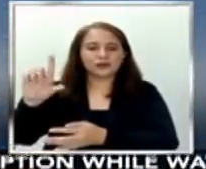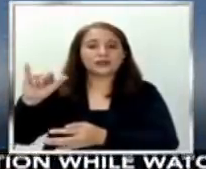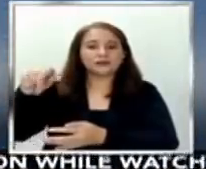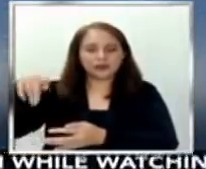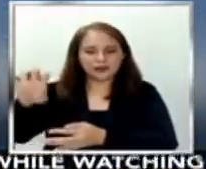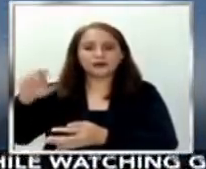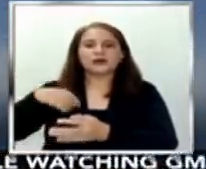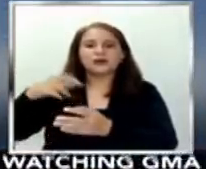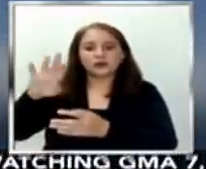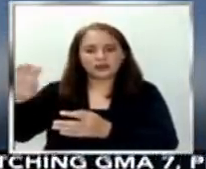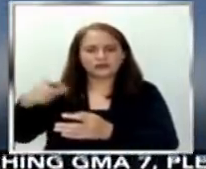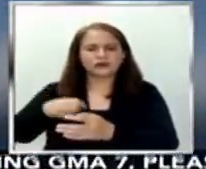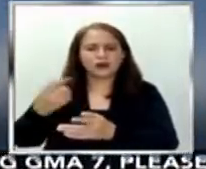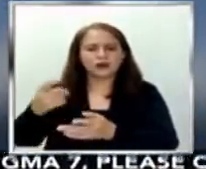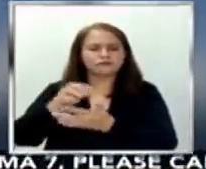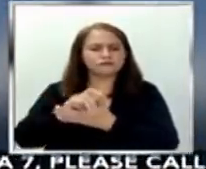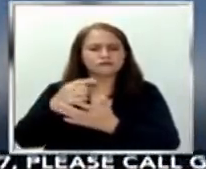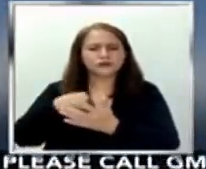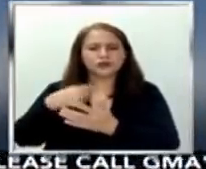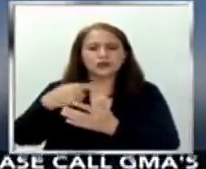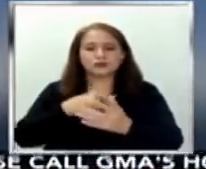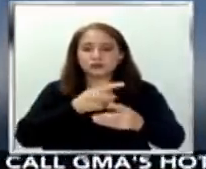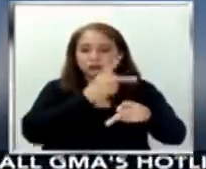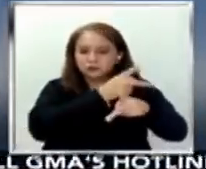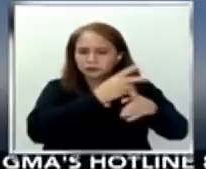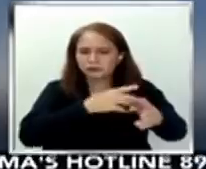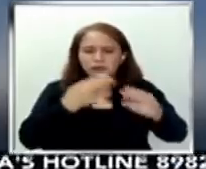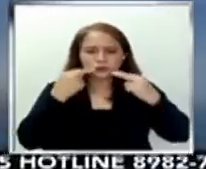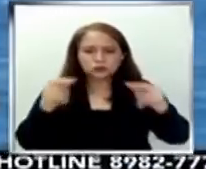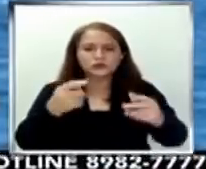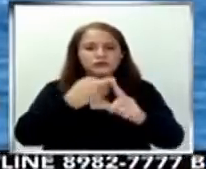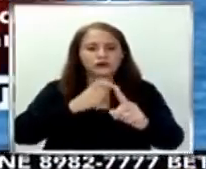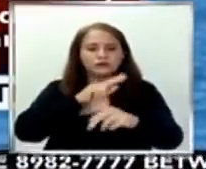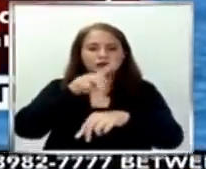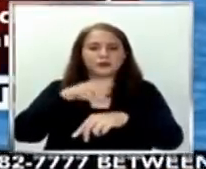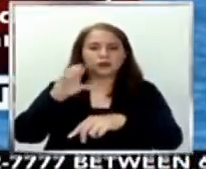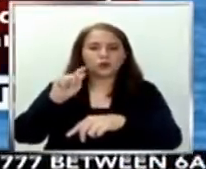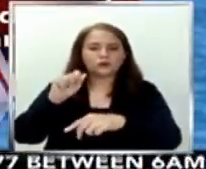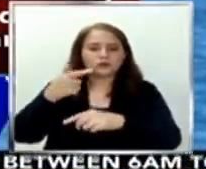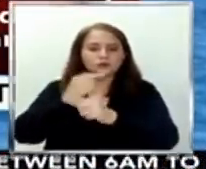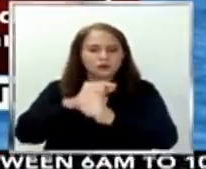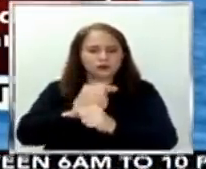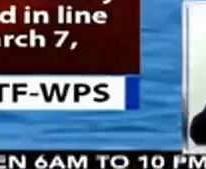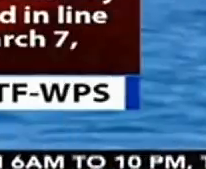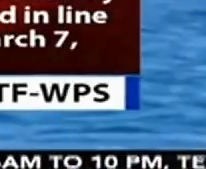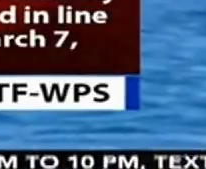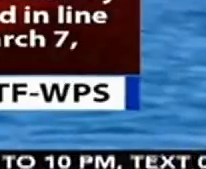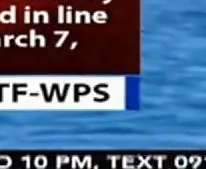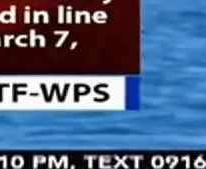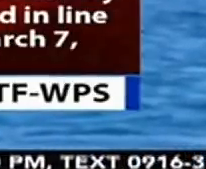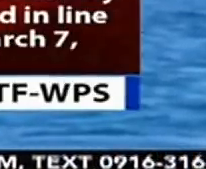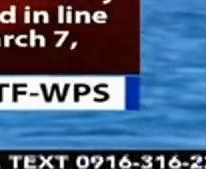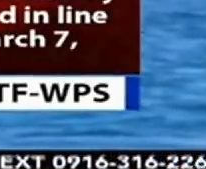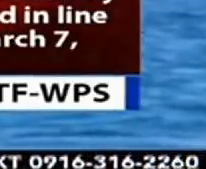daw ng National Task Force for the West Philippine Sea ang ulat mula sa Philippine Coast Guard. Sabi ng NTF-WPS, pinaniniwala